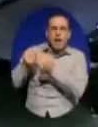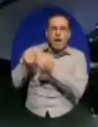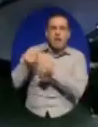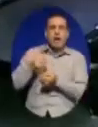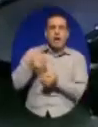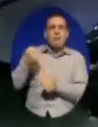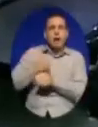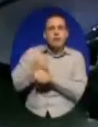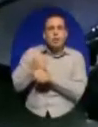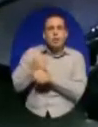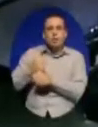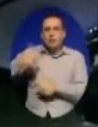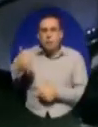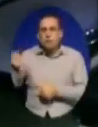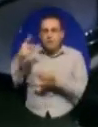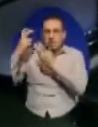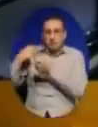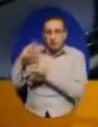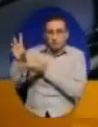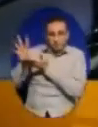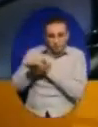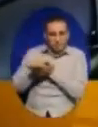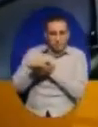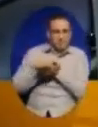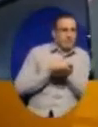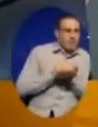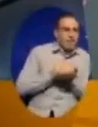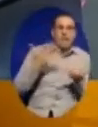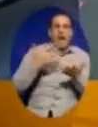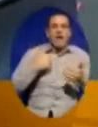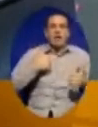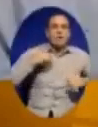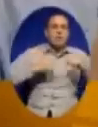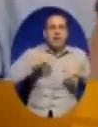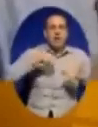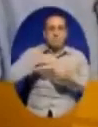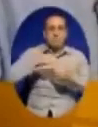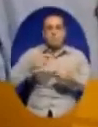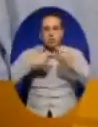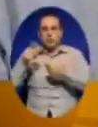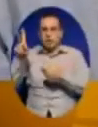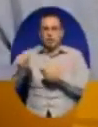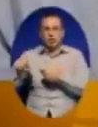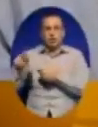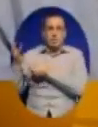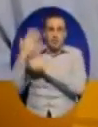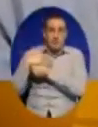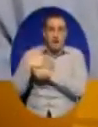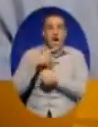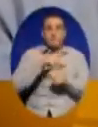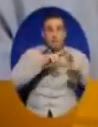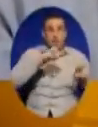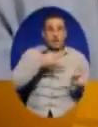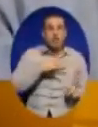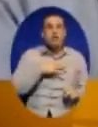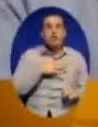הניהוליות, כל הידע שלי, כל האופן שבו אני מתנהל בשוק וכך הלאה. כלומר, יש מעבר ישיר. המחקר שלנו